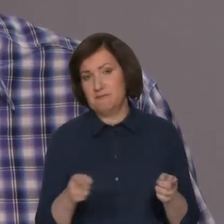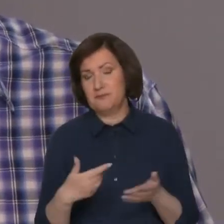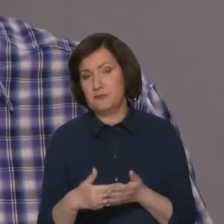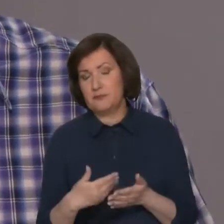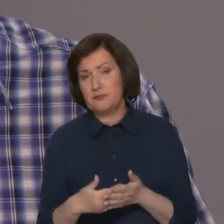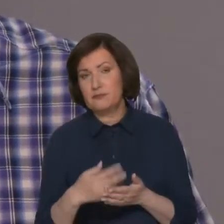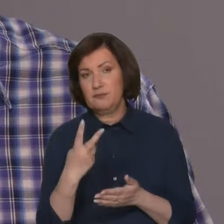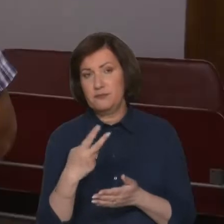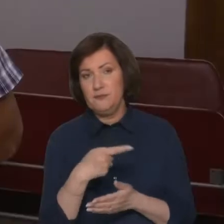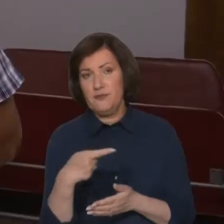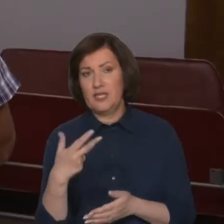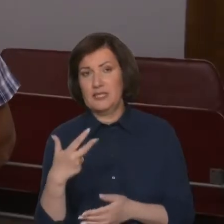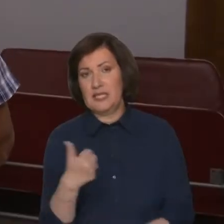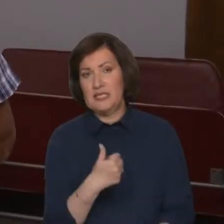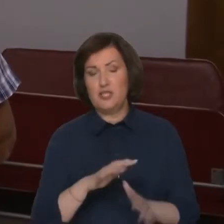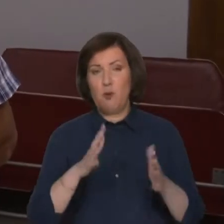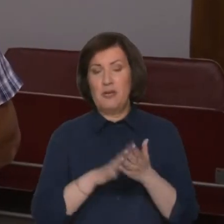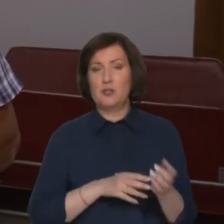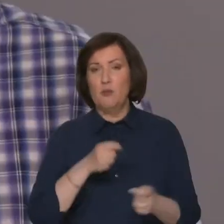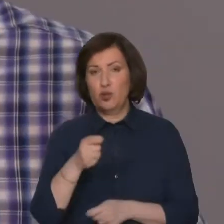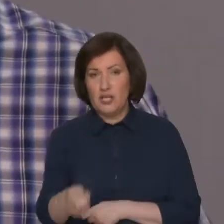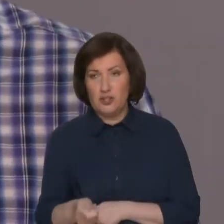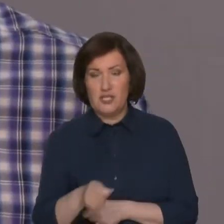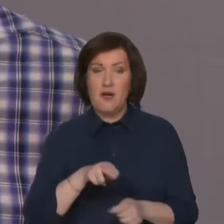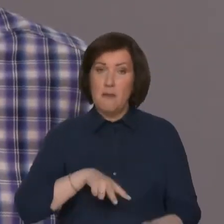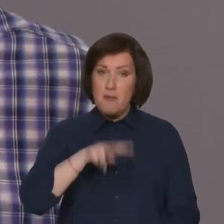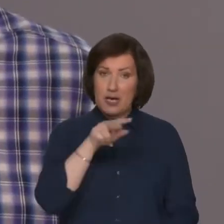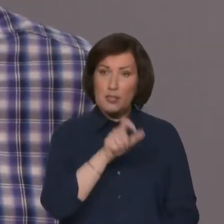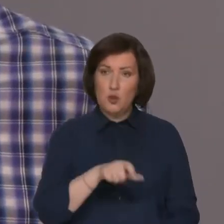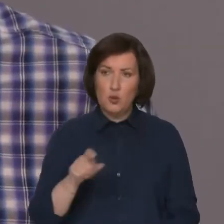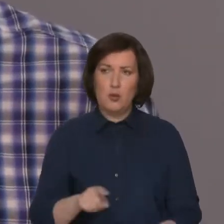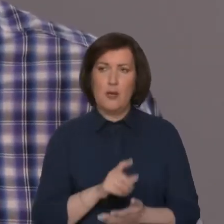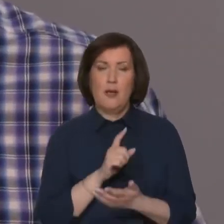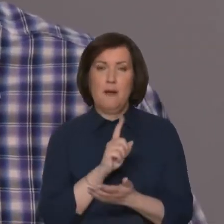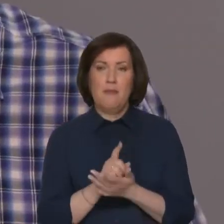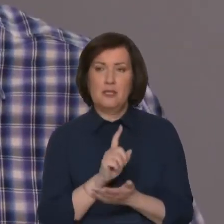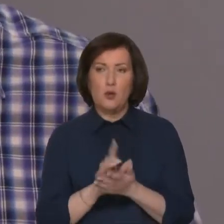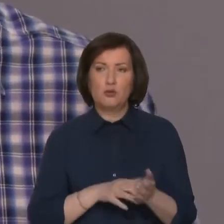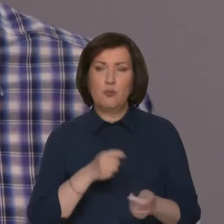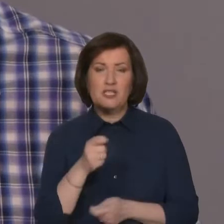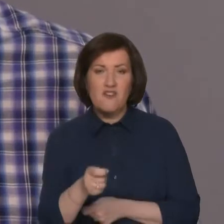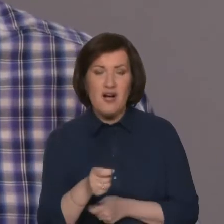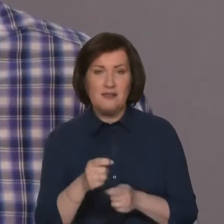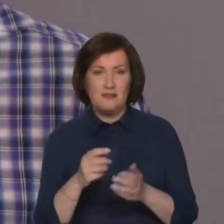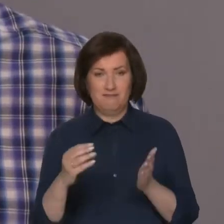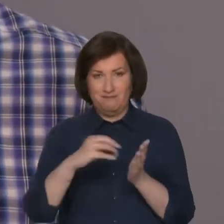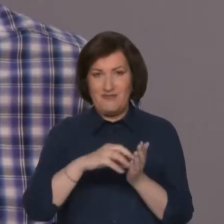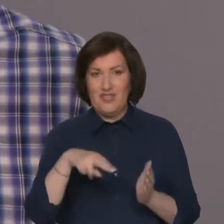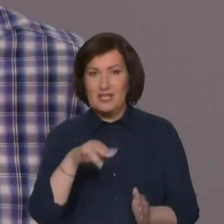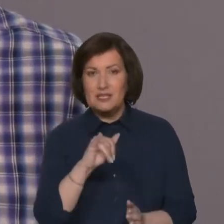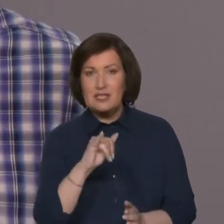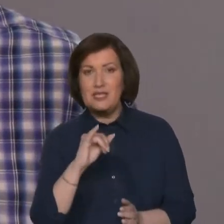приблизно 2-3 тижні з моменту подачі заяви. Паралельно люди мають також подавати і до дії інформацію